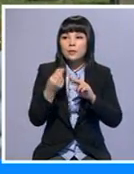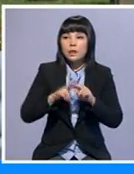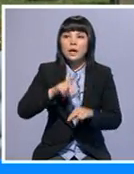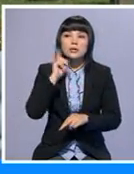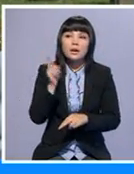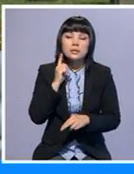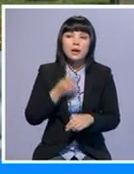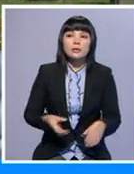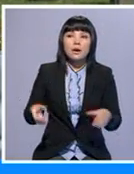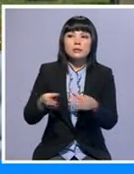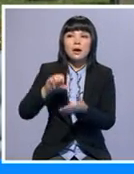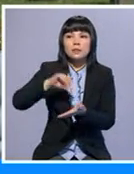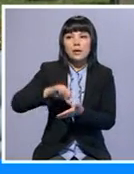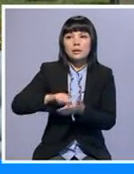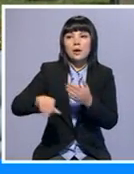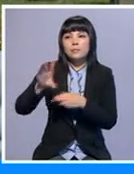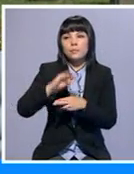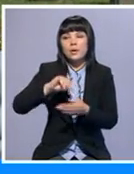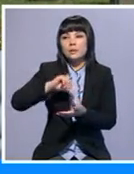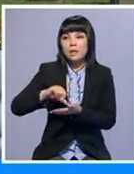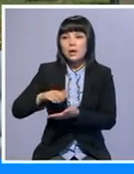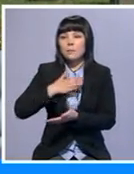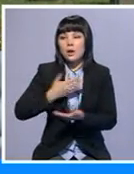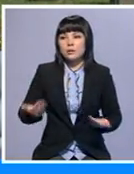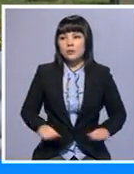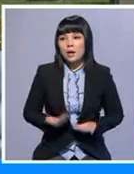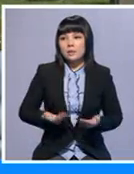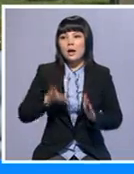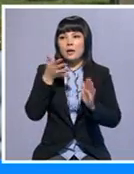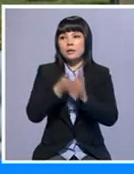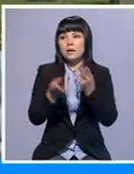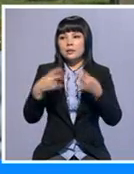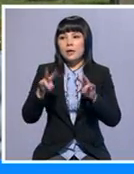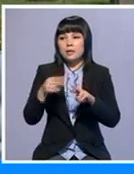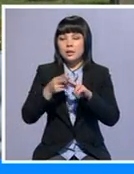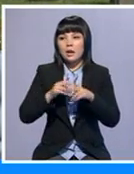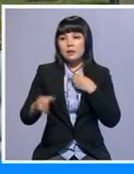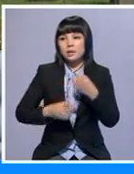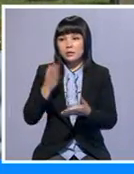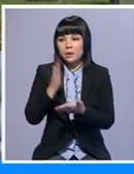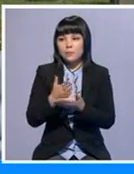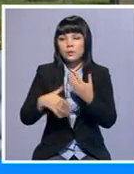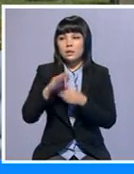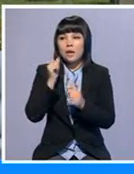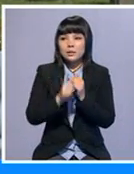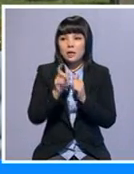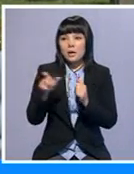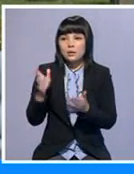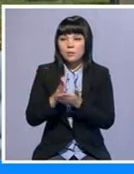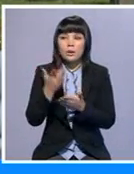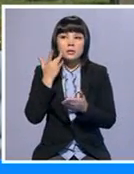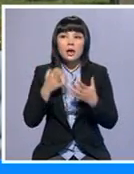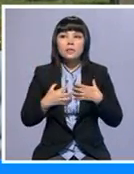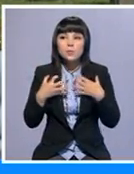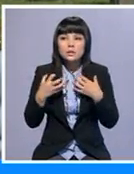жастарымыз ассимиляцияға ұшырап тұрып жатқан елдеріне сіңіп кетпесе деген үлкен қорқыныш ол бар. Аманшылық